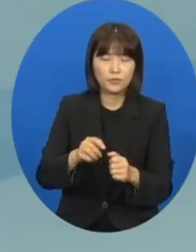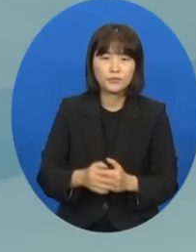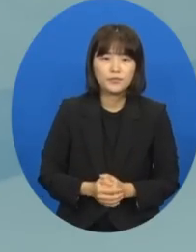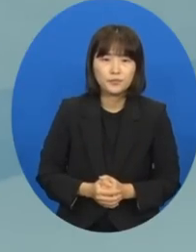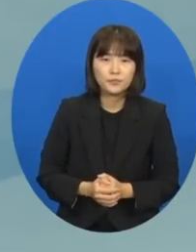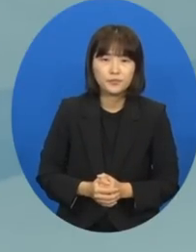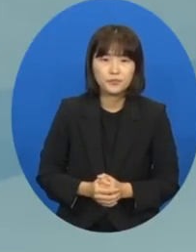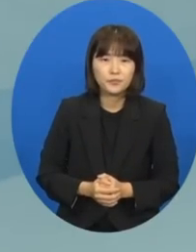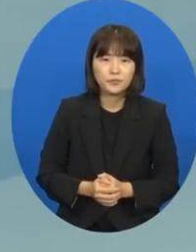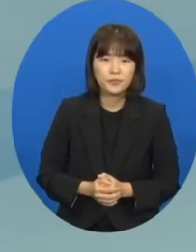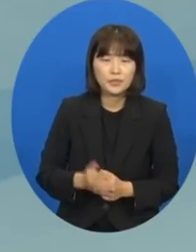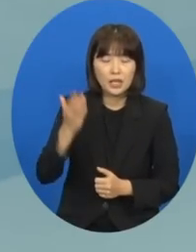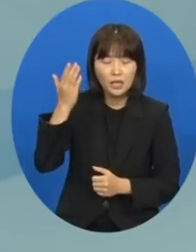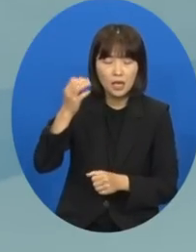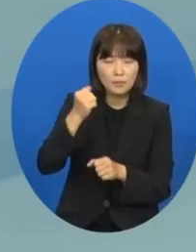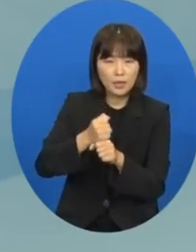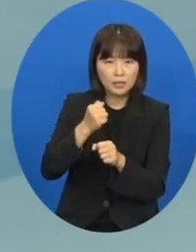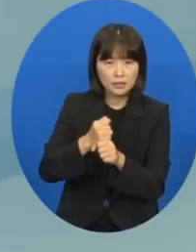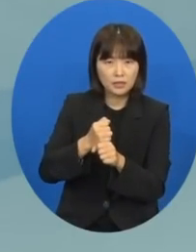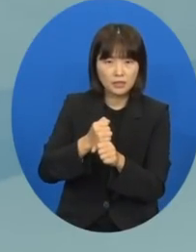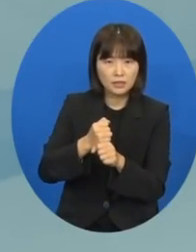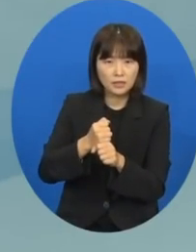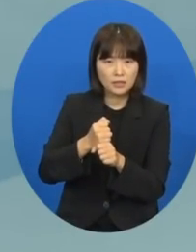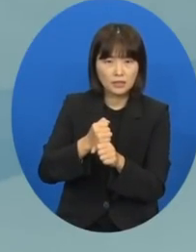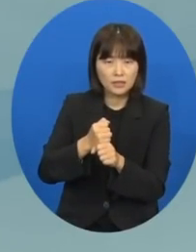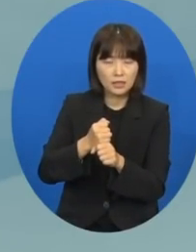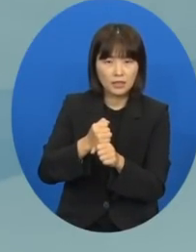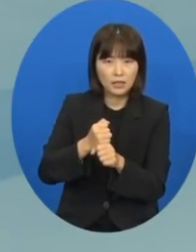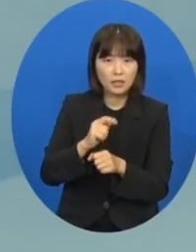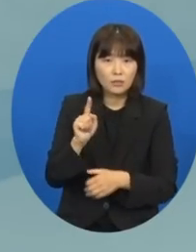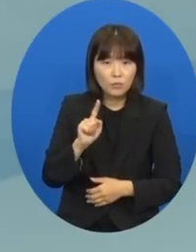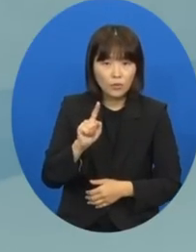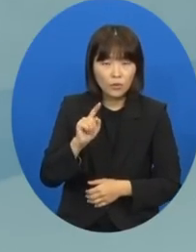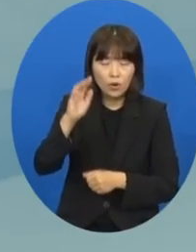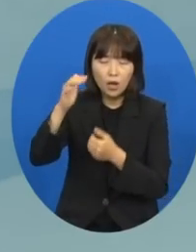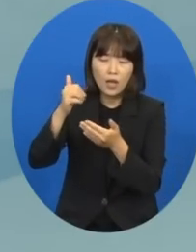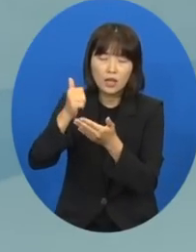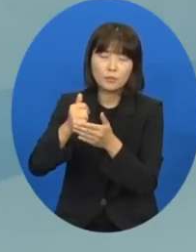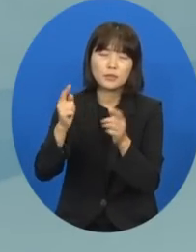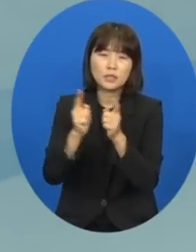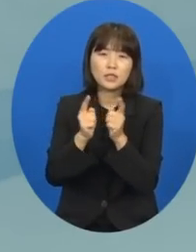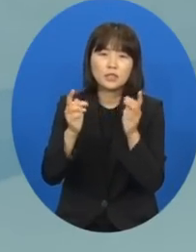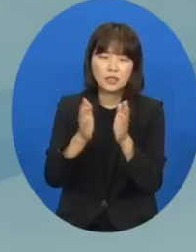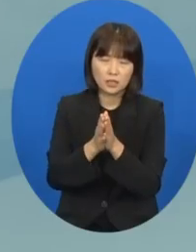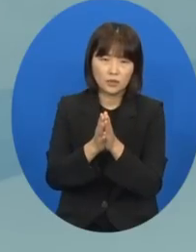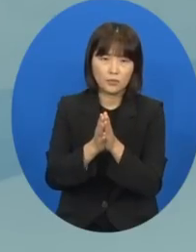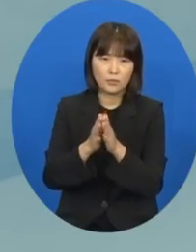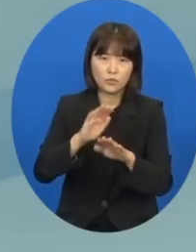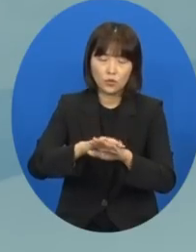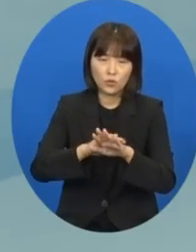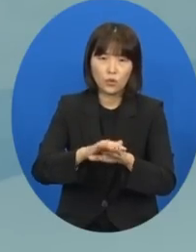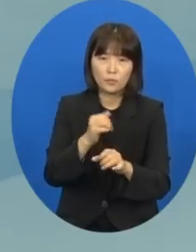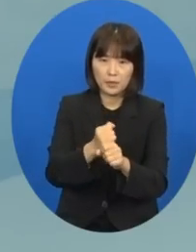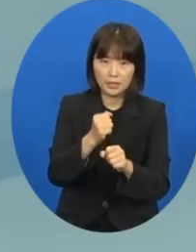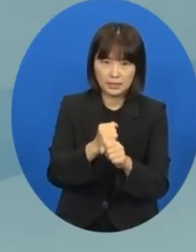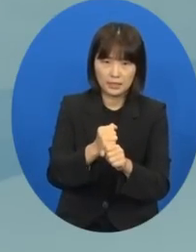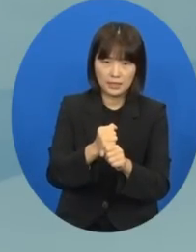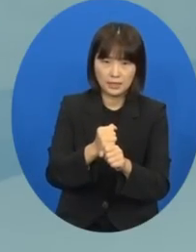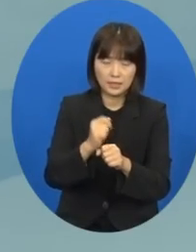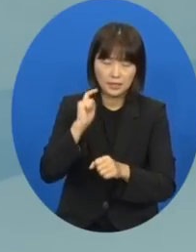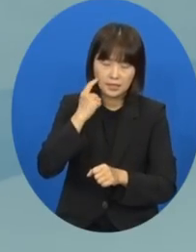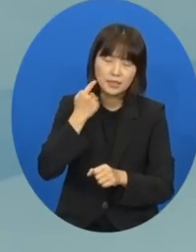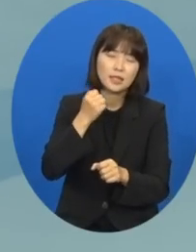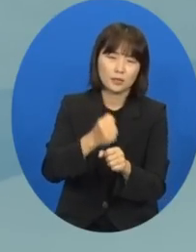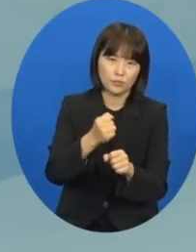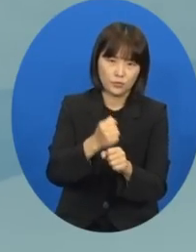바라를 영어로 handiwork라고 되어 있는데 바로 뭐냐면 하나님이 손으로 직접 만든 작품이란 뜻이거든요. 이